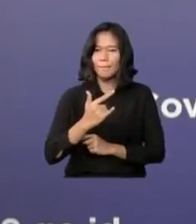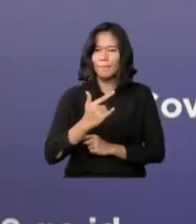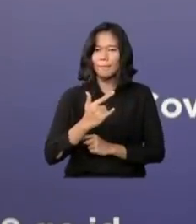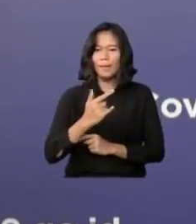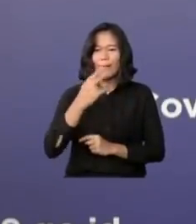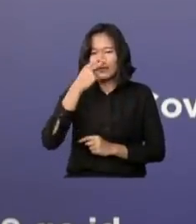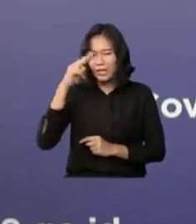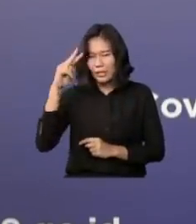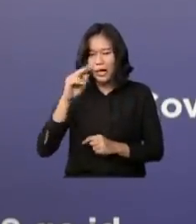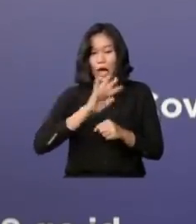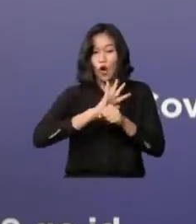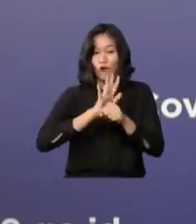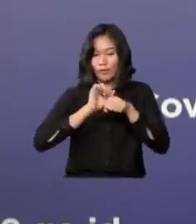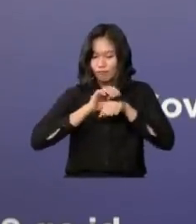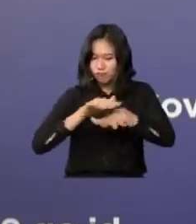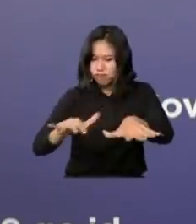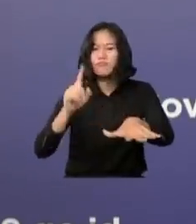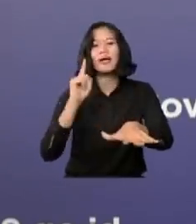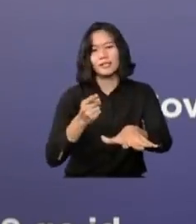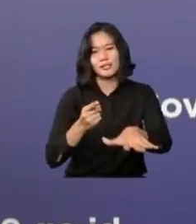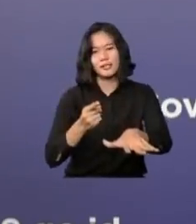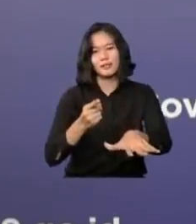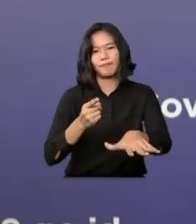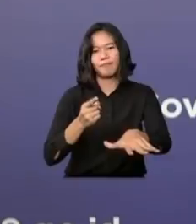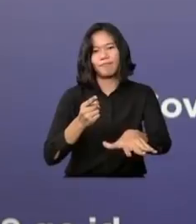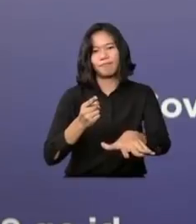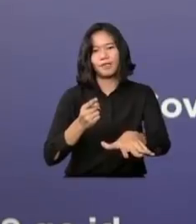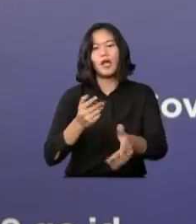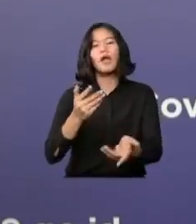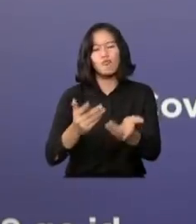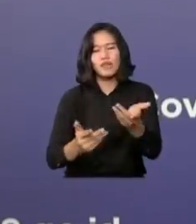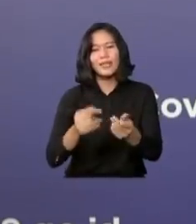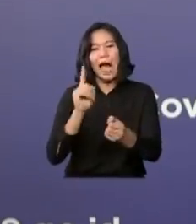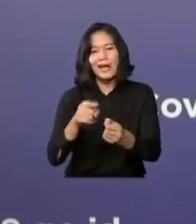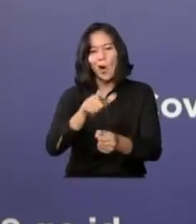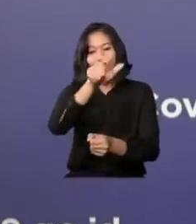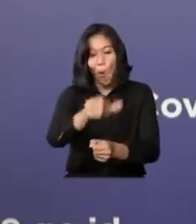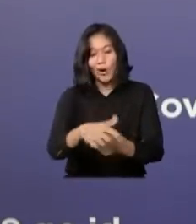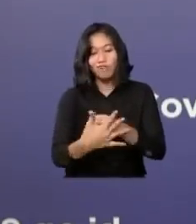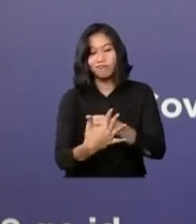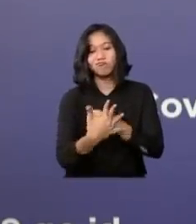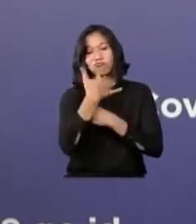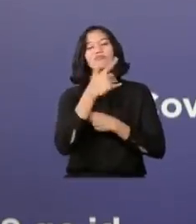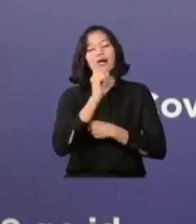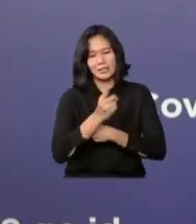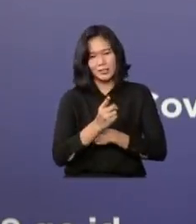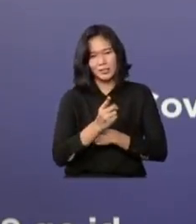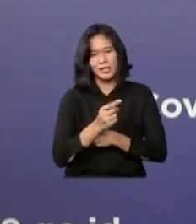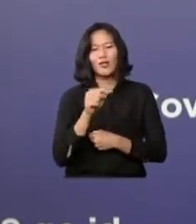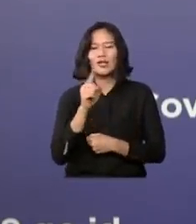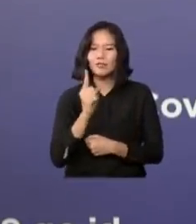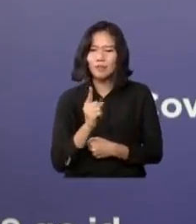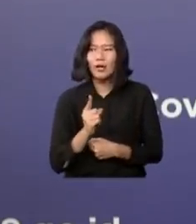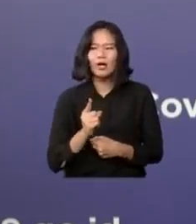wabah COVID-19 ini masih ada, masih mungkin terjadi. Oleh karena itu,